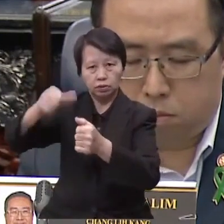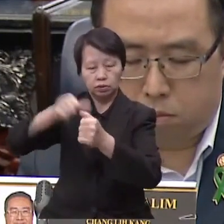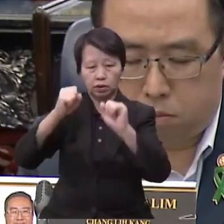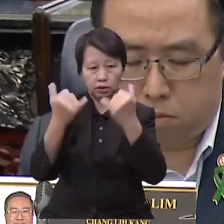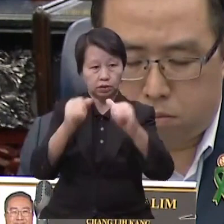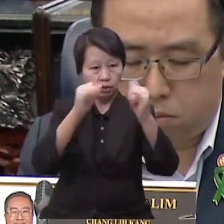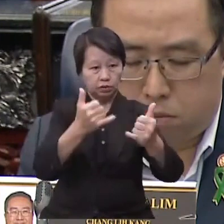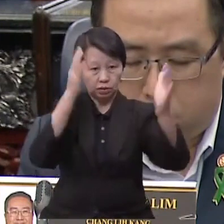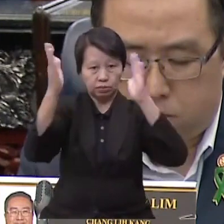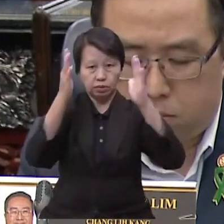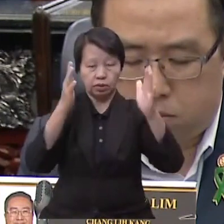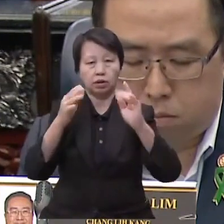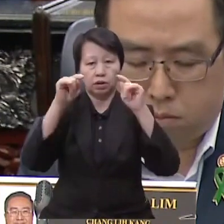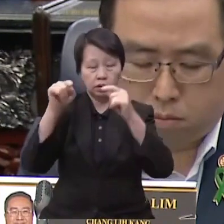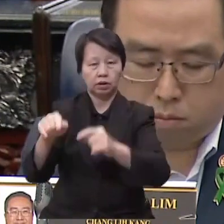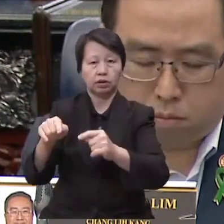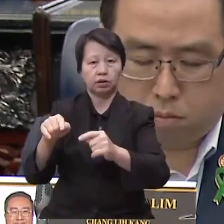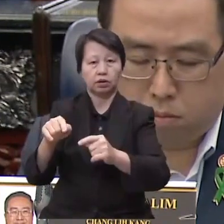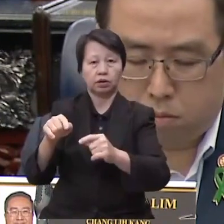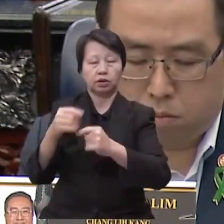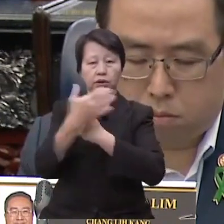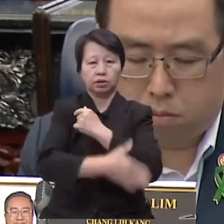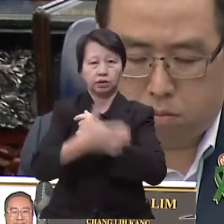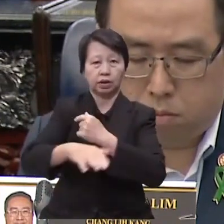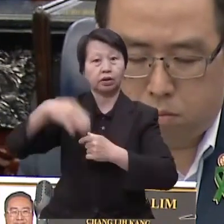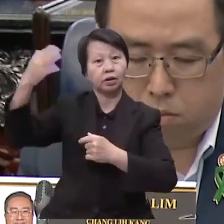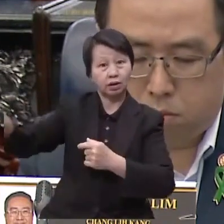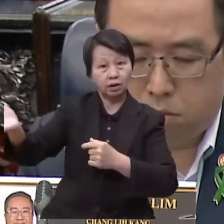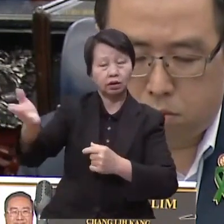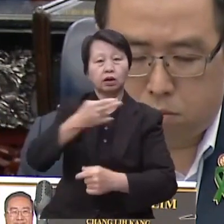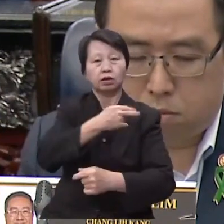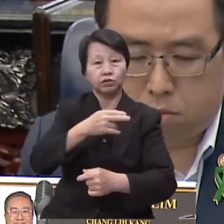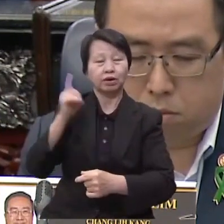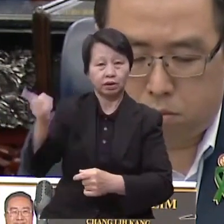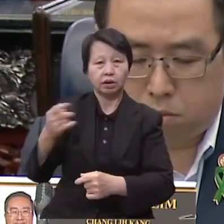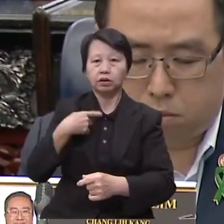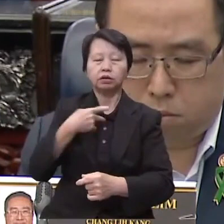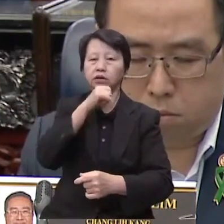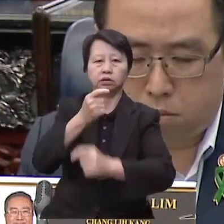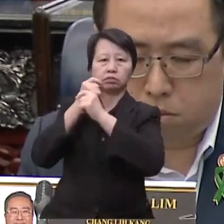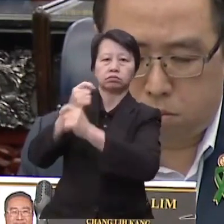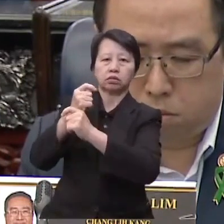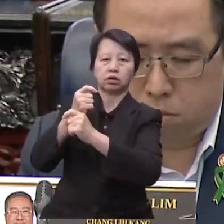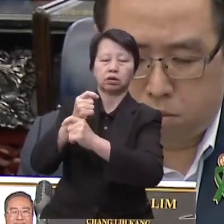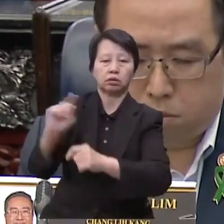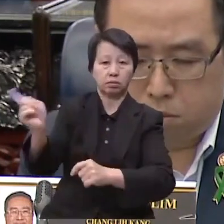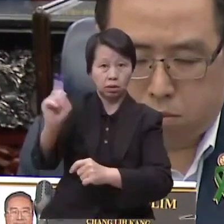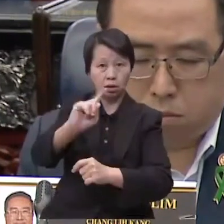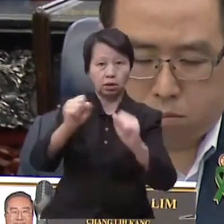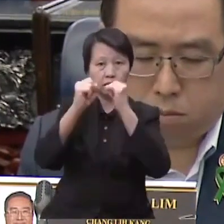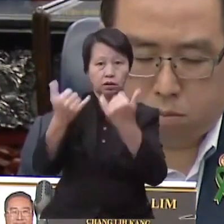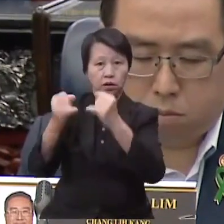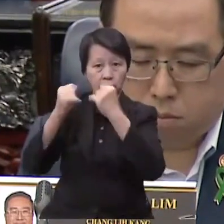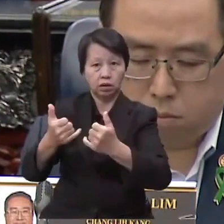Malaysia yang beroperasi di Negara Jiran kita tidak akan mempertahankan mana-mana